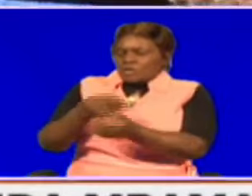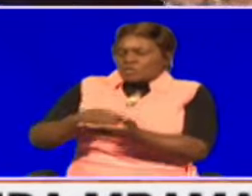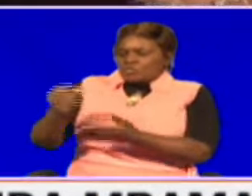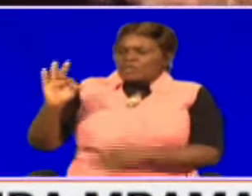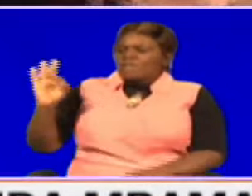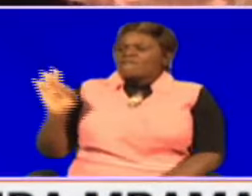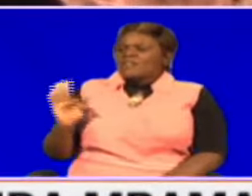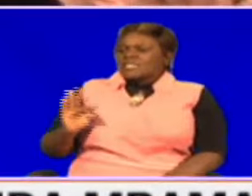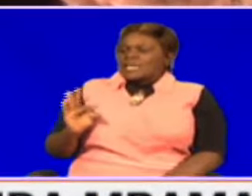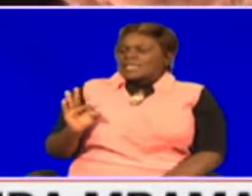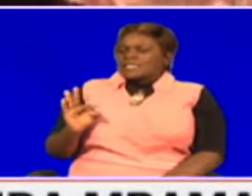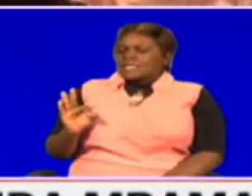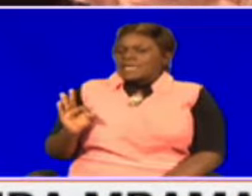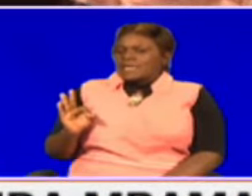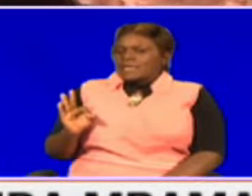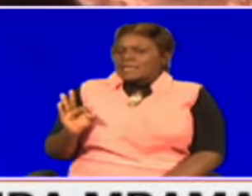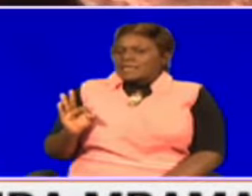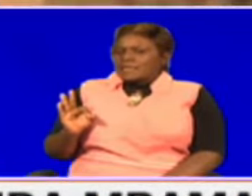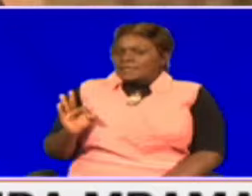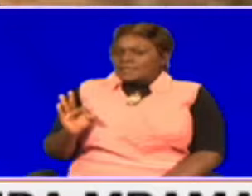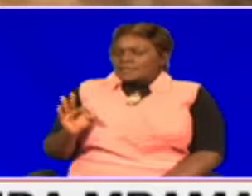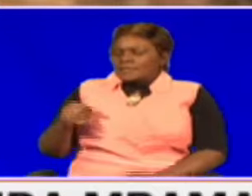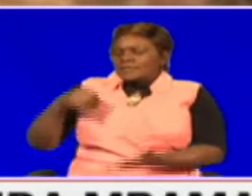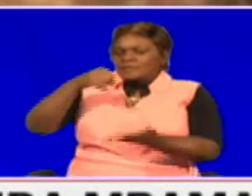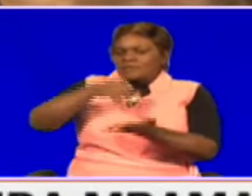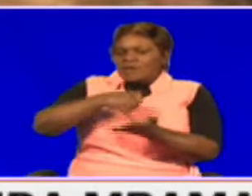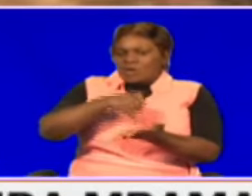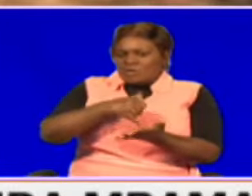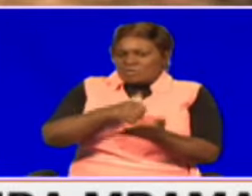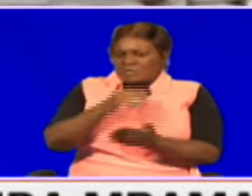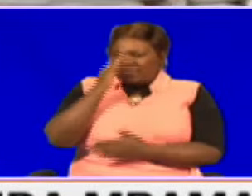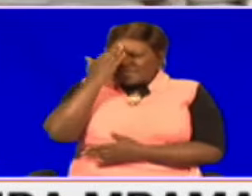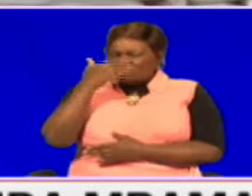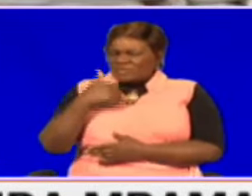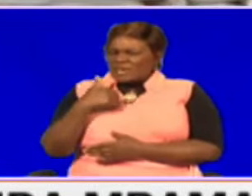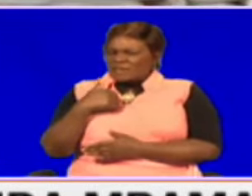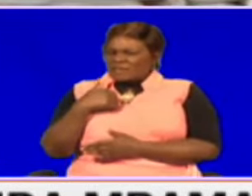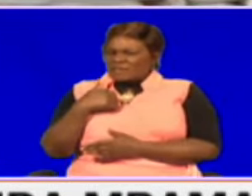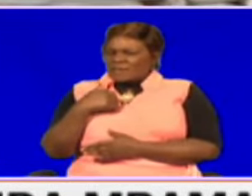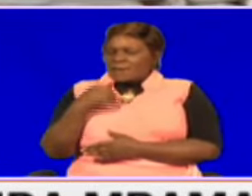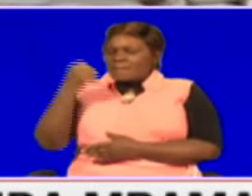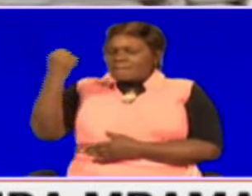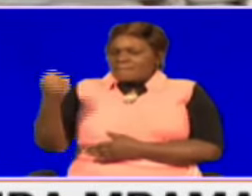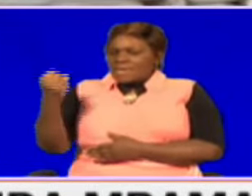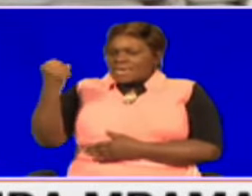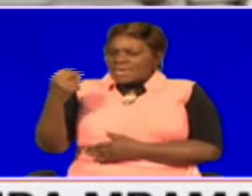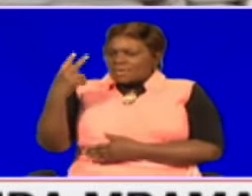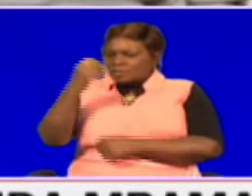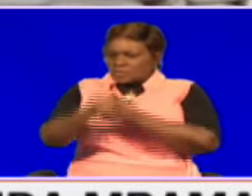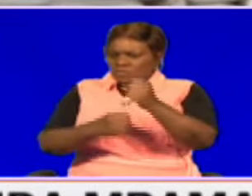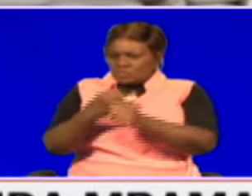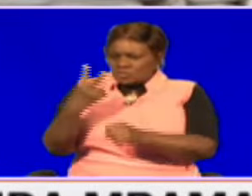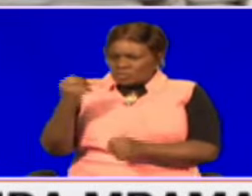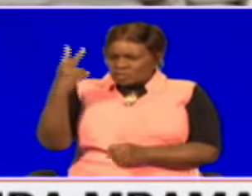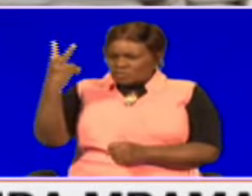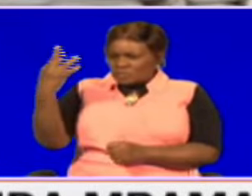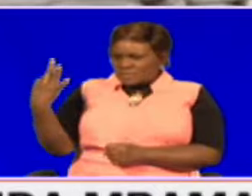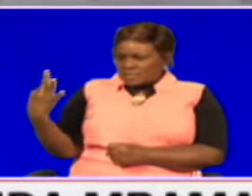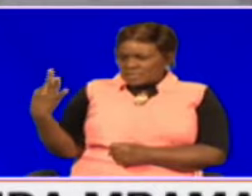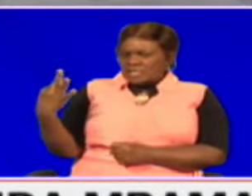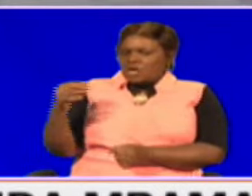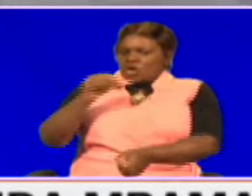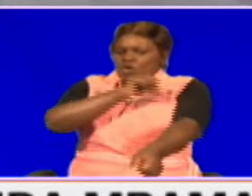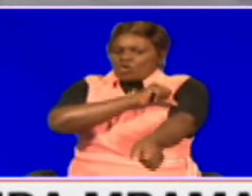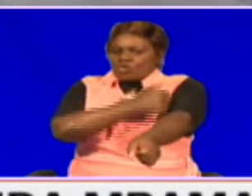kusambaza mbolea ya rukuzi na serikali ilihusika ikitiliwa shaka. Mnamo Mei mwaka 2023, mamlaka